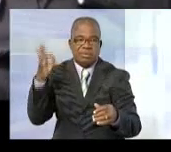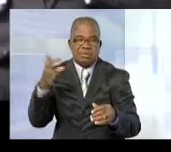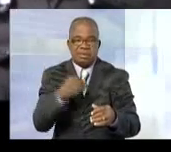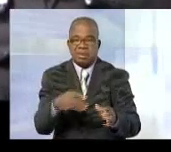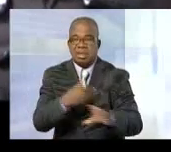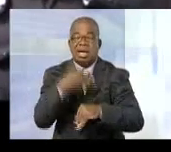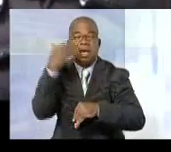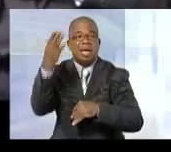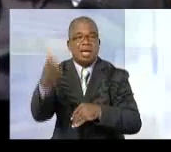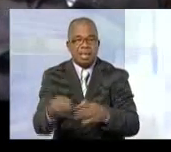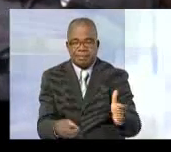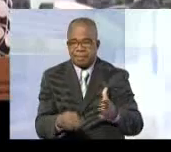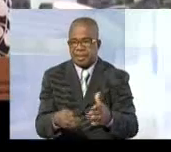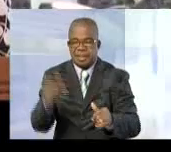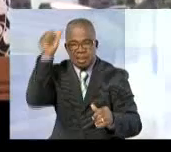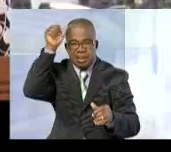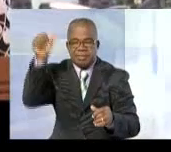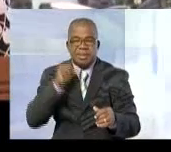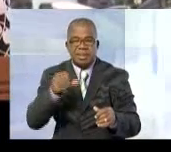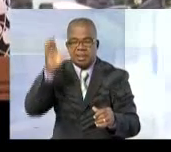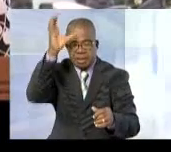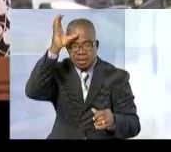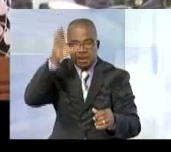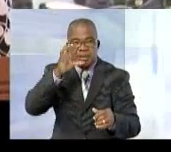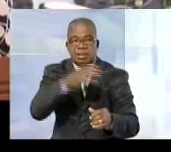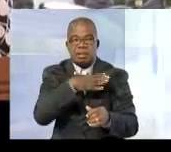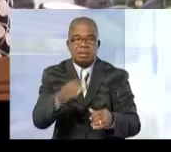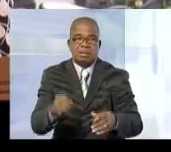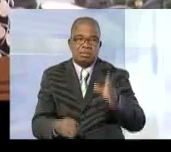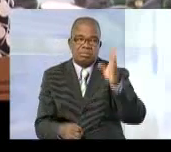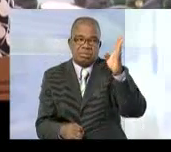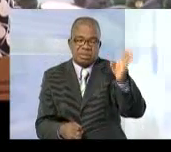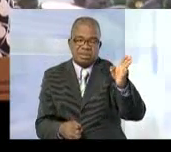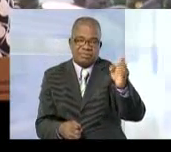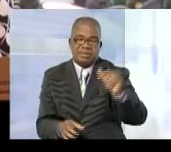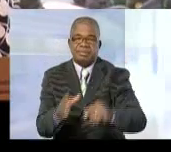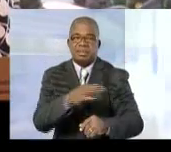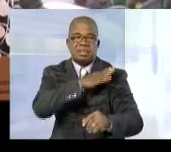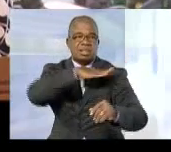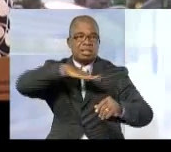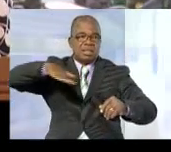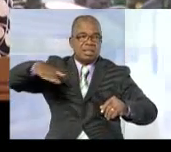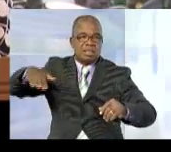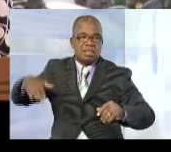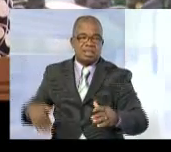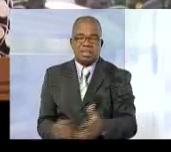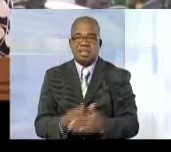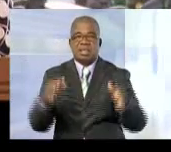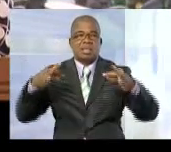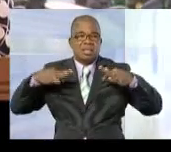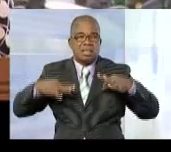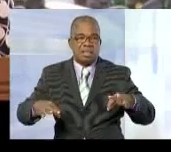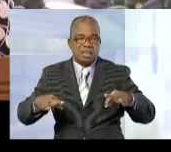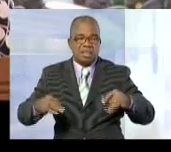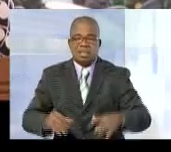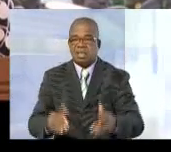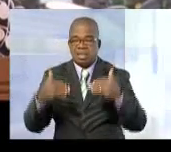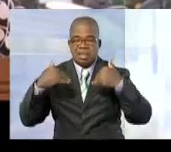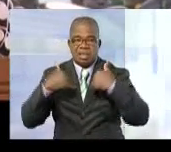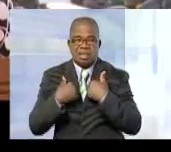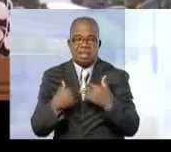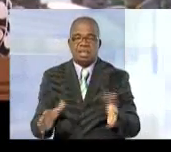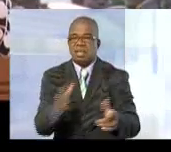Après la doyenne du corps diplomatique, la grande chancelière de l'ordre national, Madame Henriette Dagry Diabaté, a